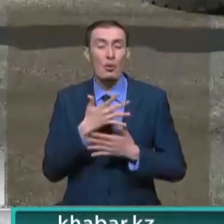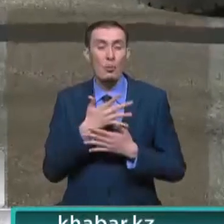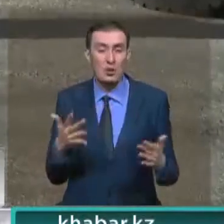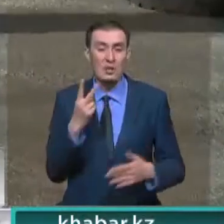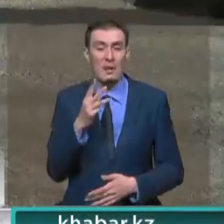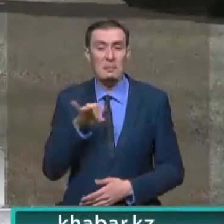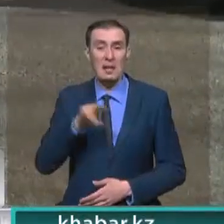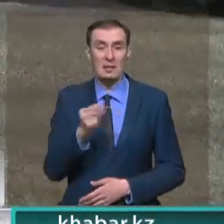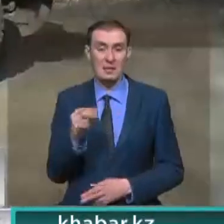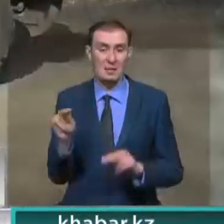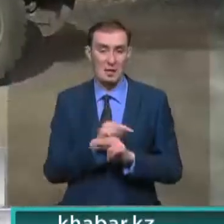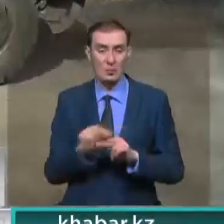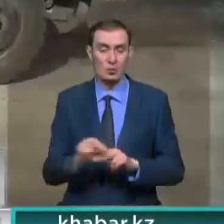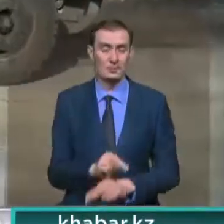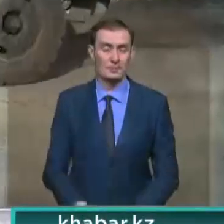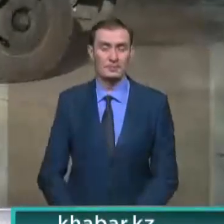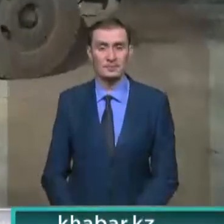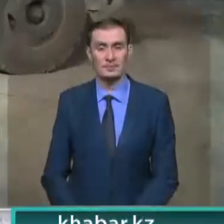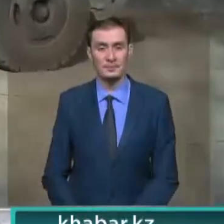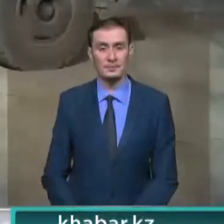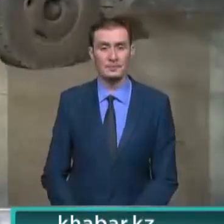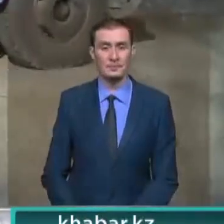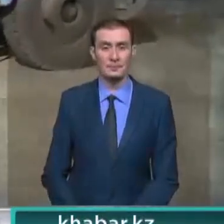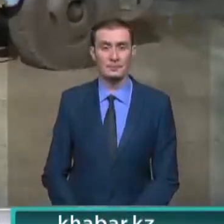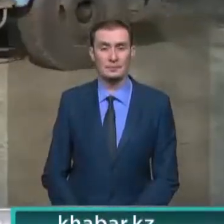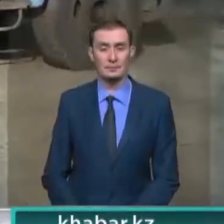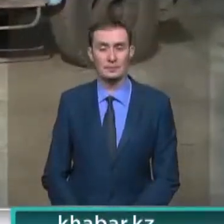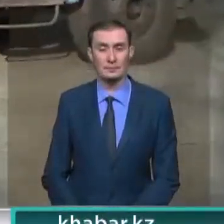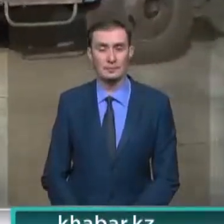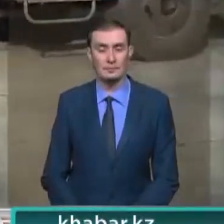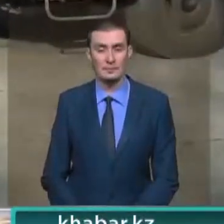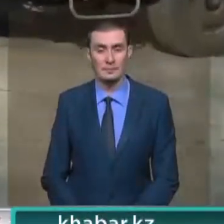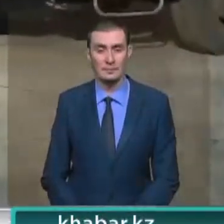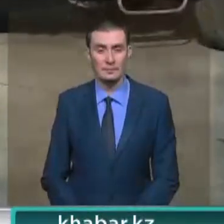2 миллиардов тенге. Вячеслав Ветлугин и Дмитрий Пыхтин, Восточно-Казахстанская область, итоги дня.